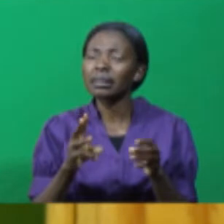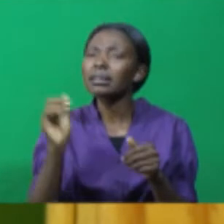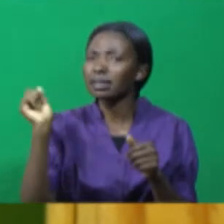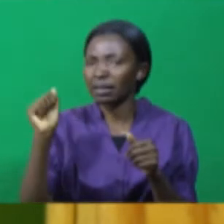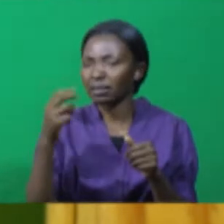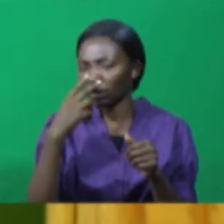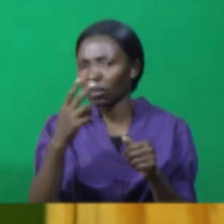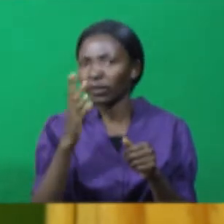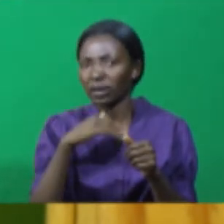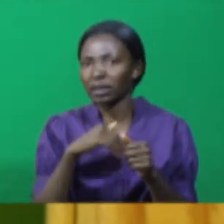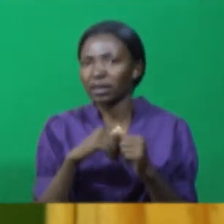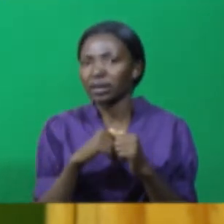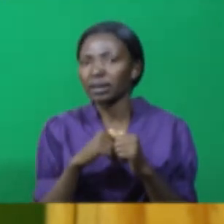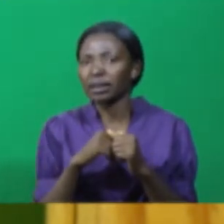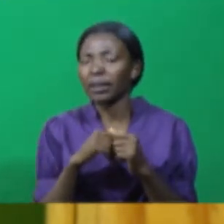Zvikanzi.